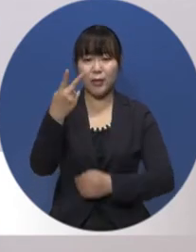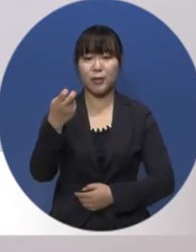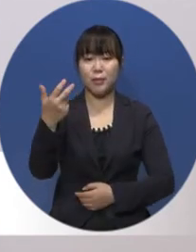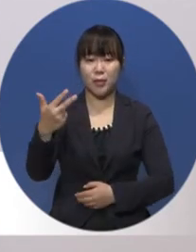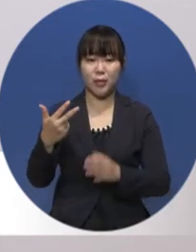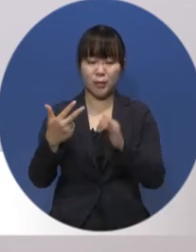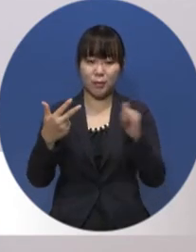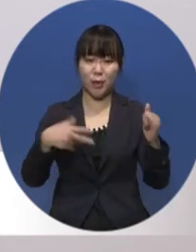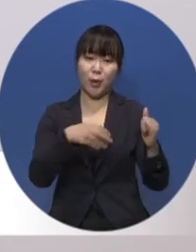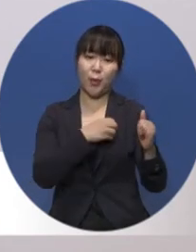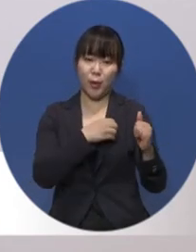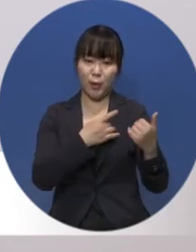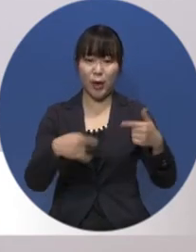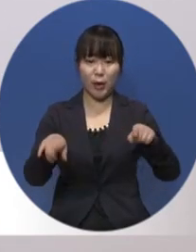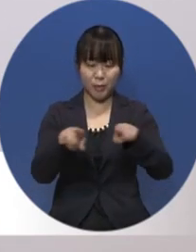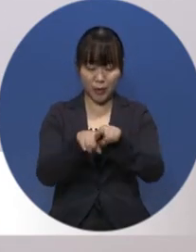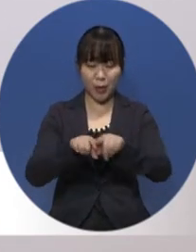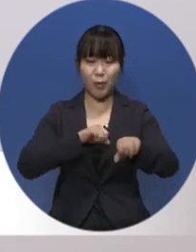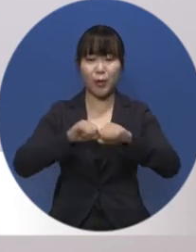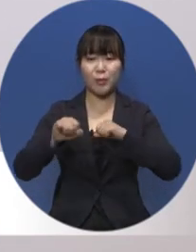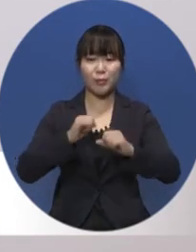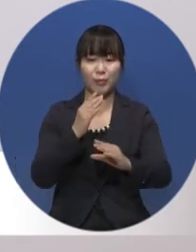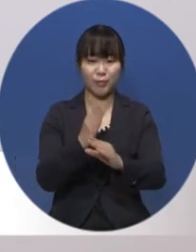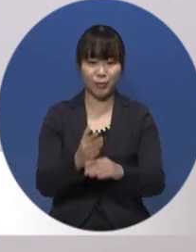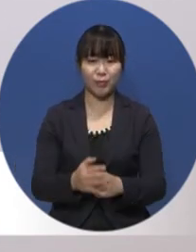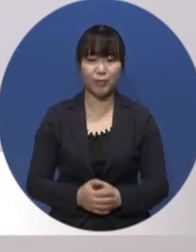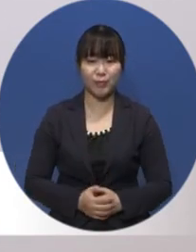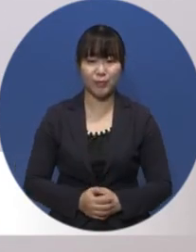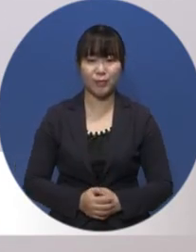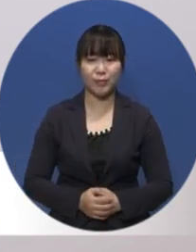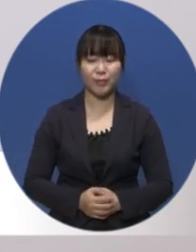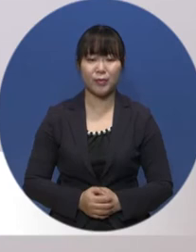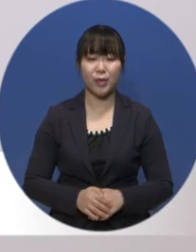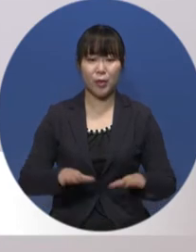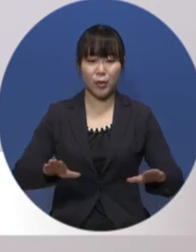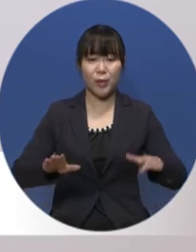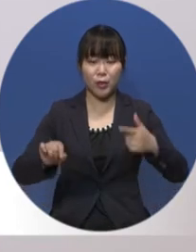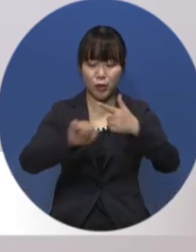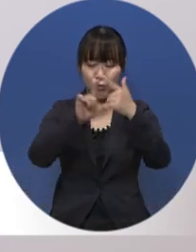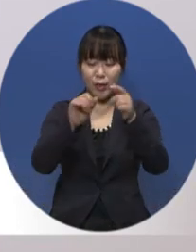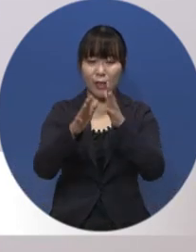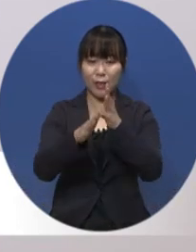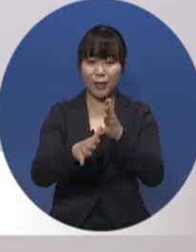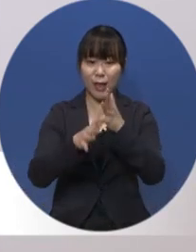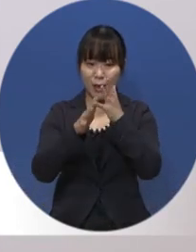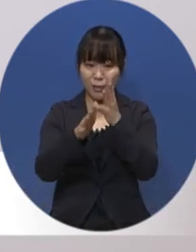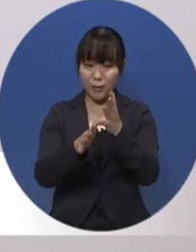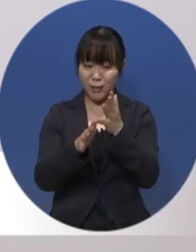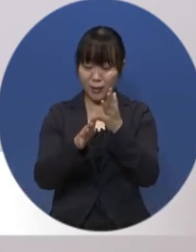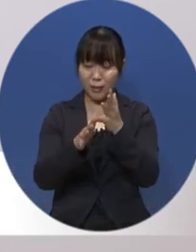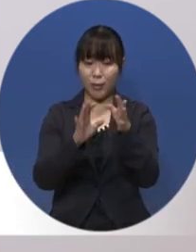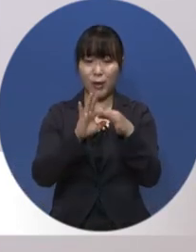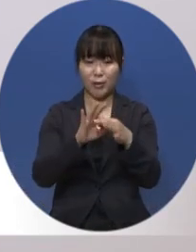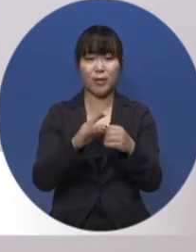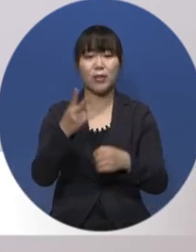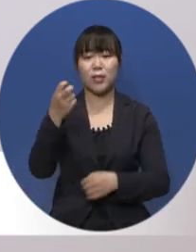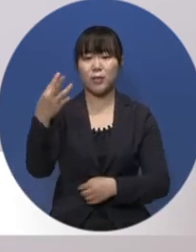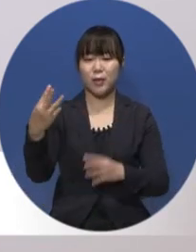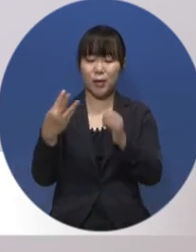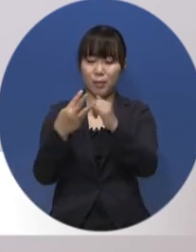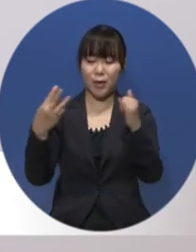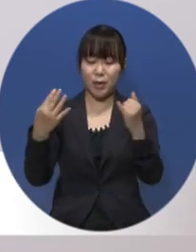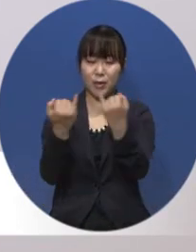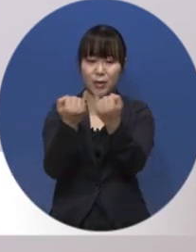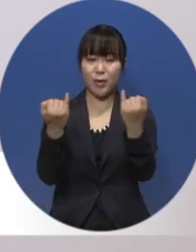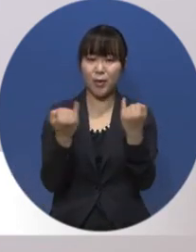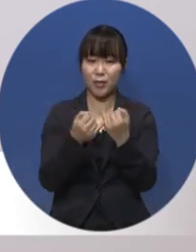27명의 회원으로 작품 활동을 하고 있습니다. 이번 6월의 나들이 전은 23명의